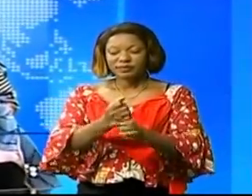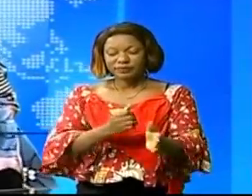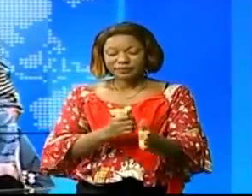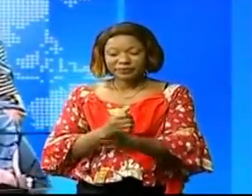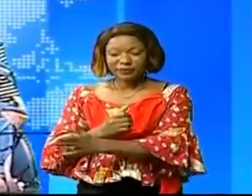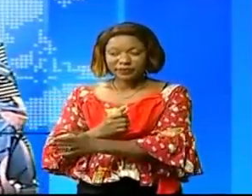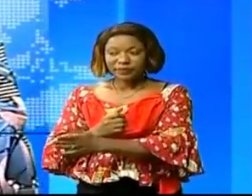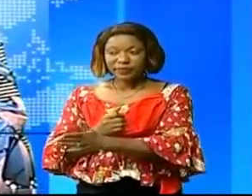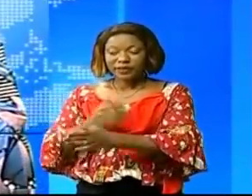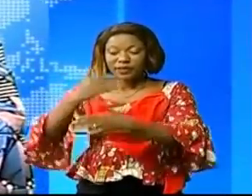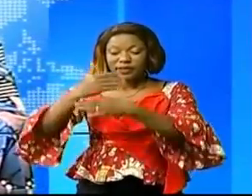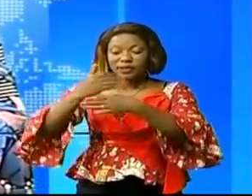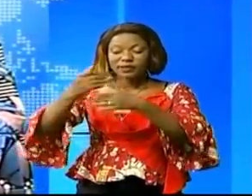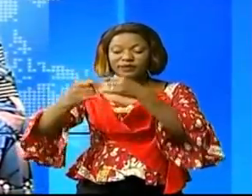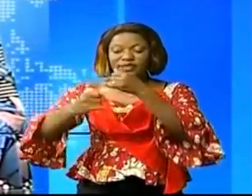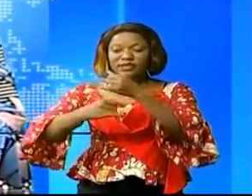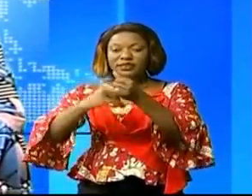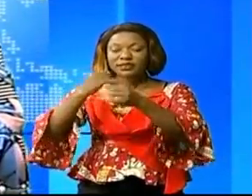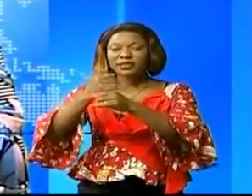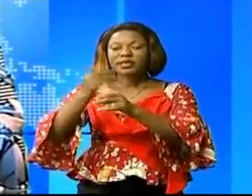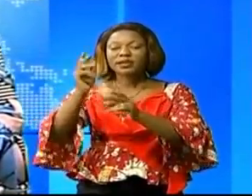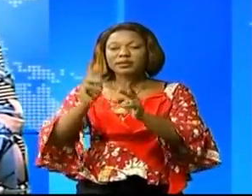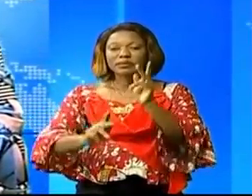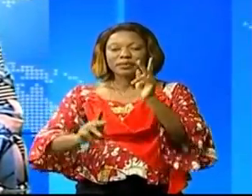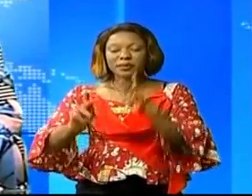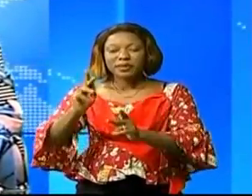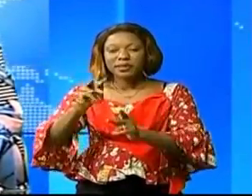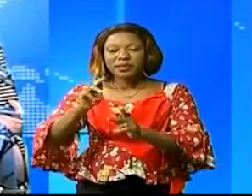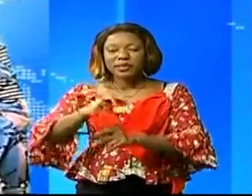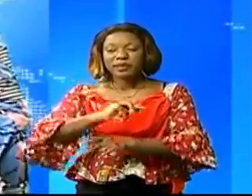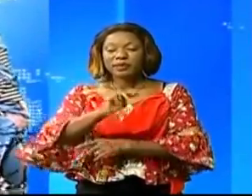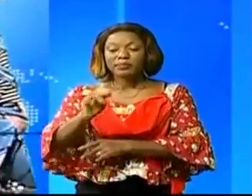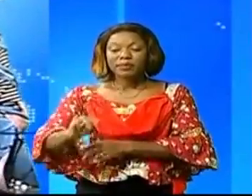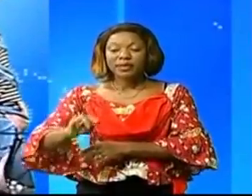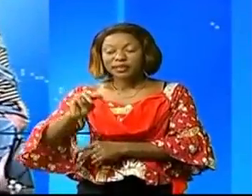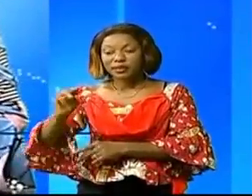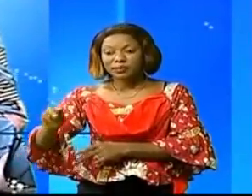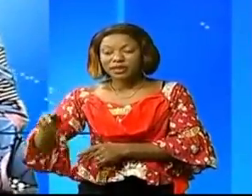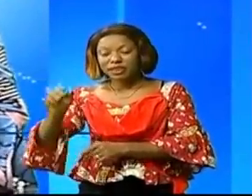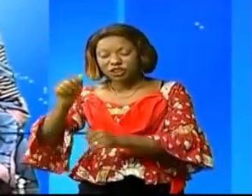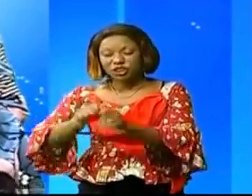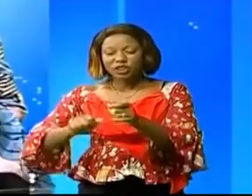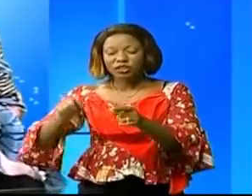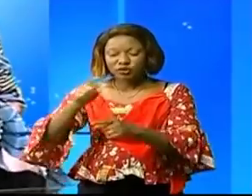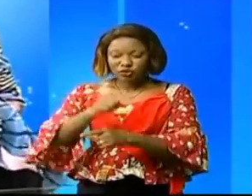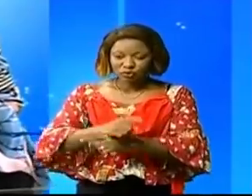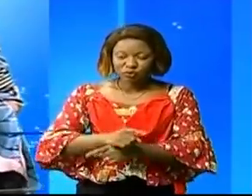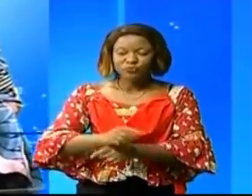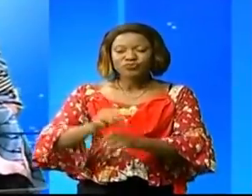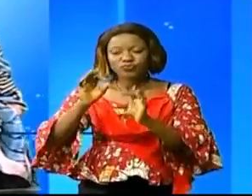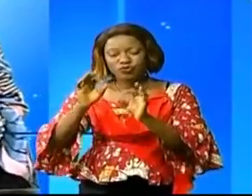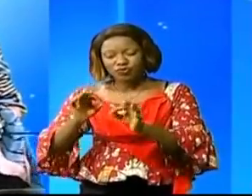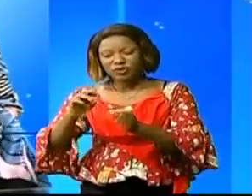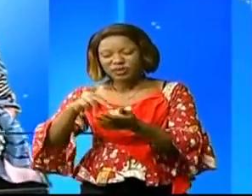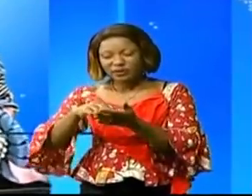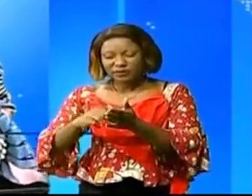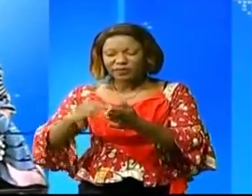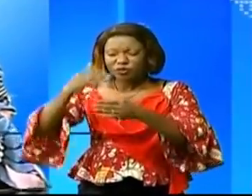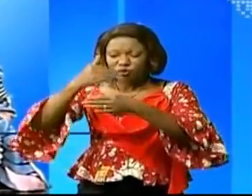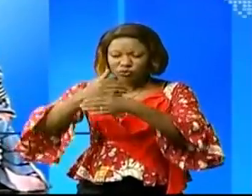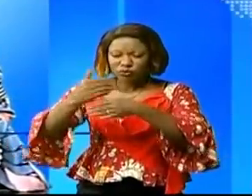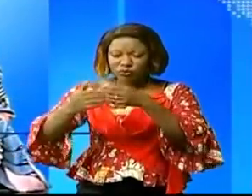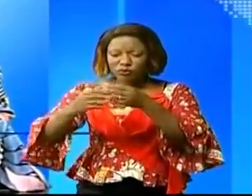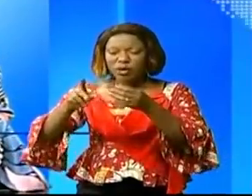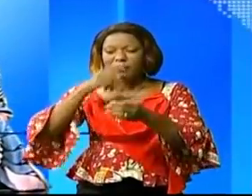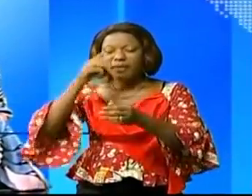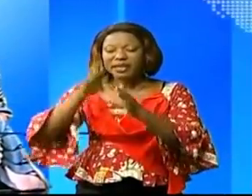Les infrastructures publiques du Maniema revêtent chaque jour qui passe d'une nouvelle robe. À l'exemple du palais de